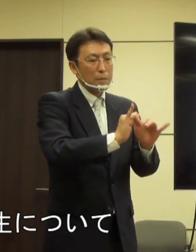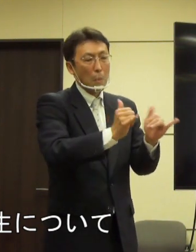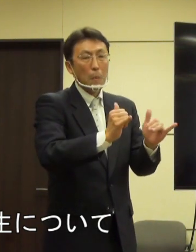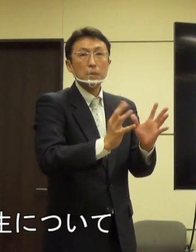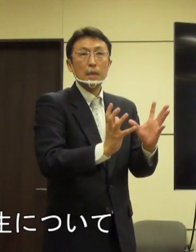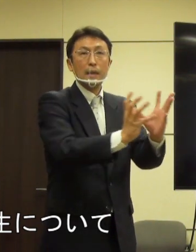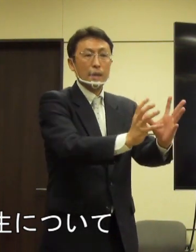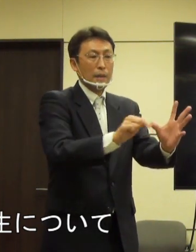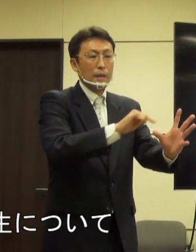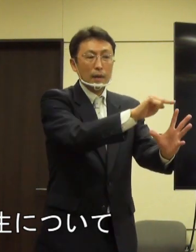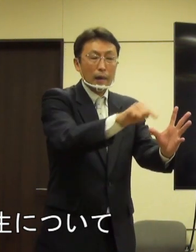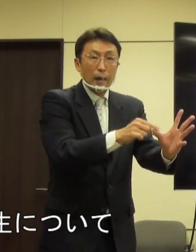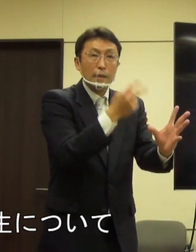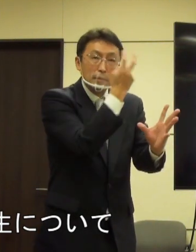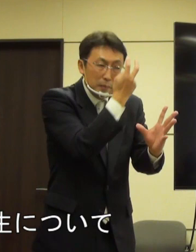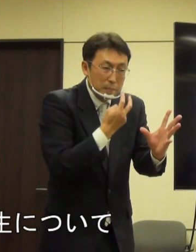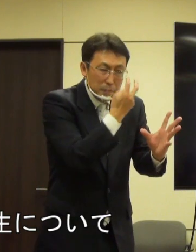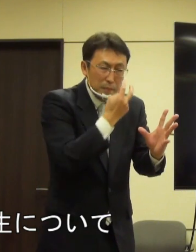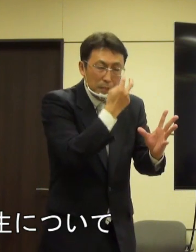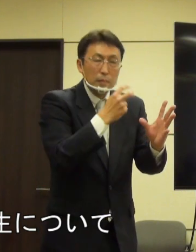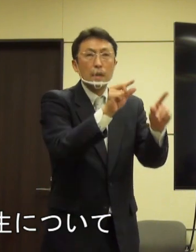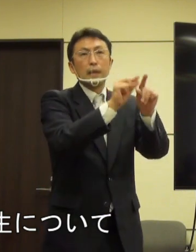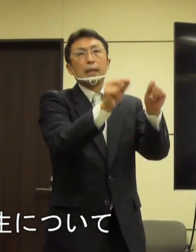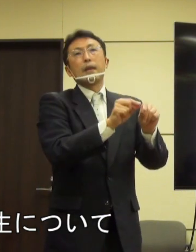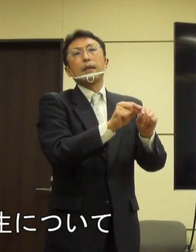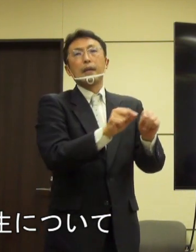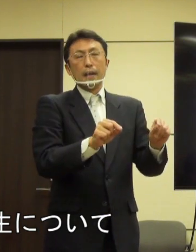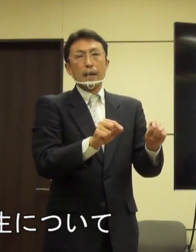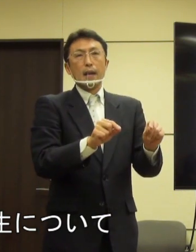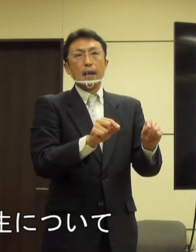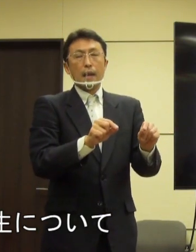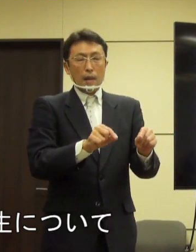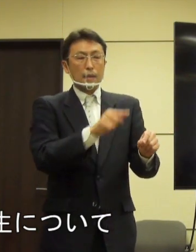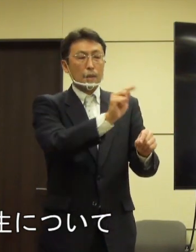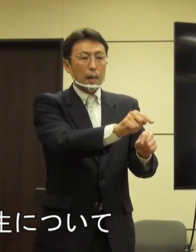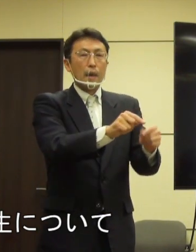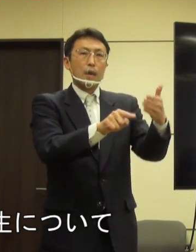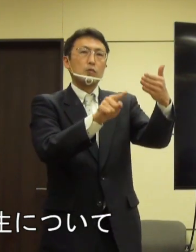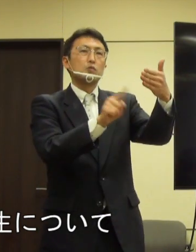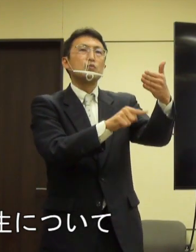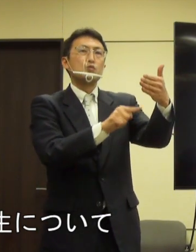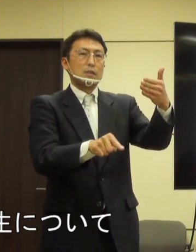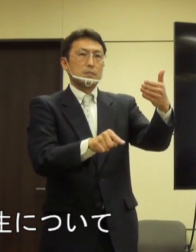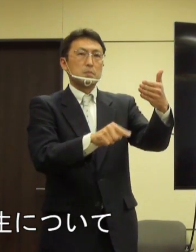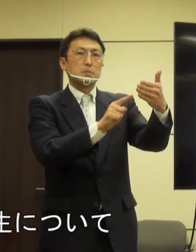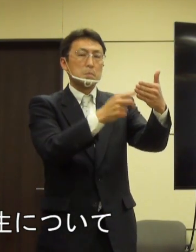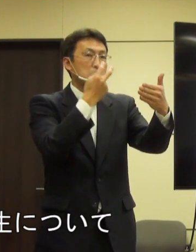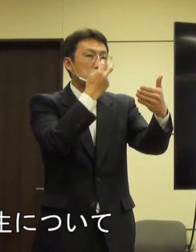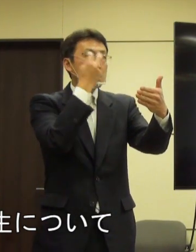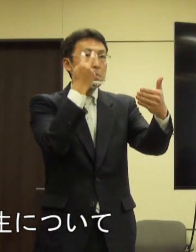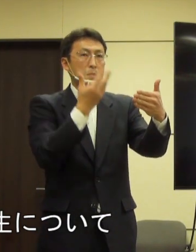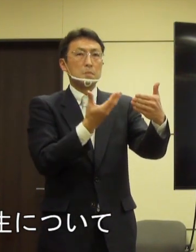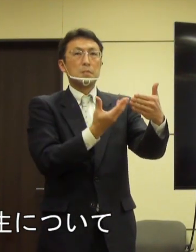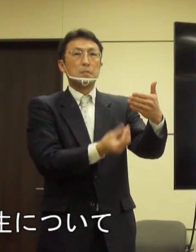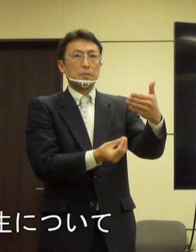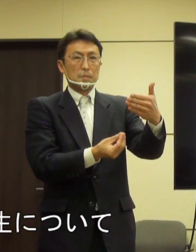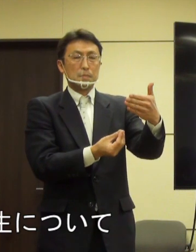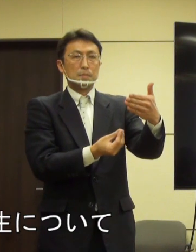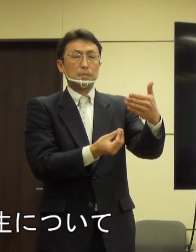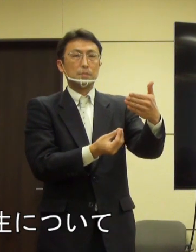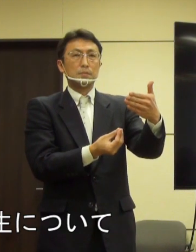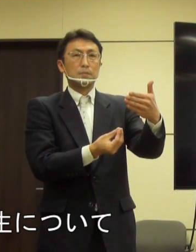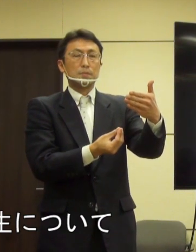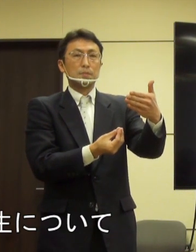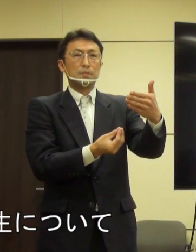その結果として合計9名の方の併用性を確認したというものではい